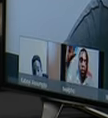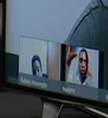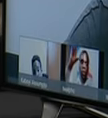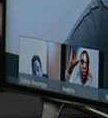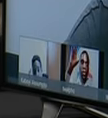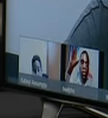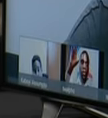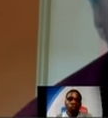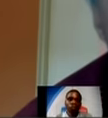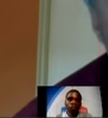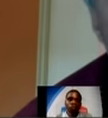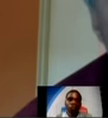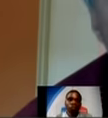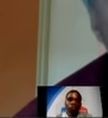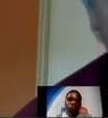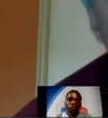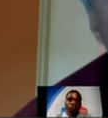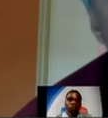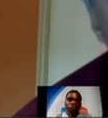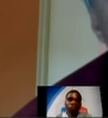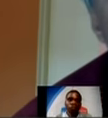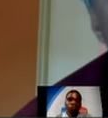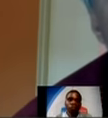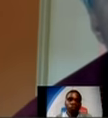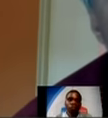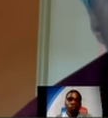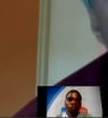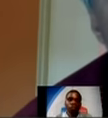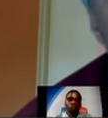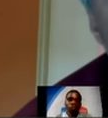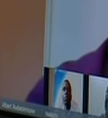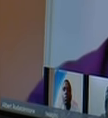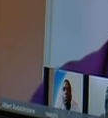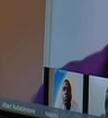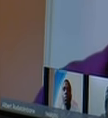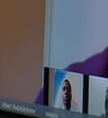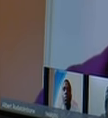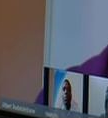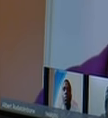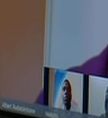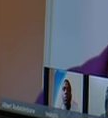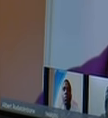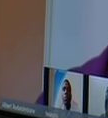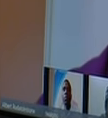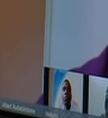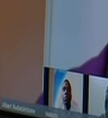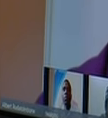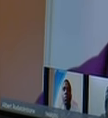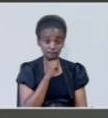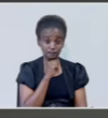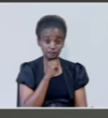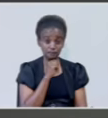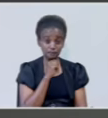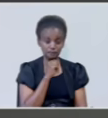avant de préciser que les Rwandais ont franchi tant d'obstacles qui leur ont permis de trouver eux-mêmes des réponses à ces difficultés.